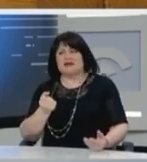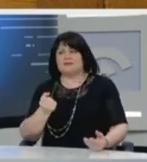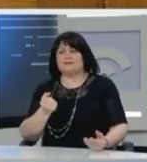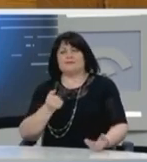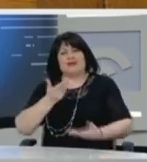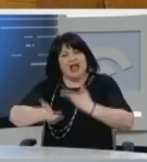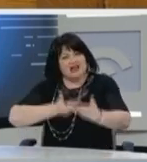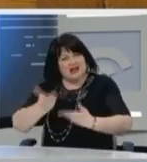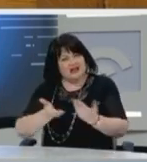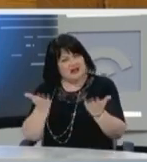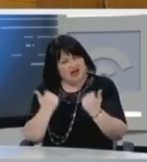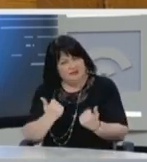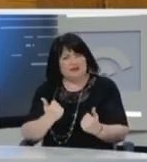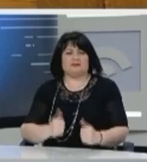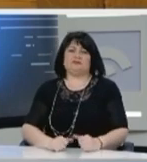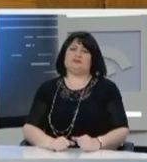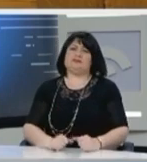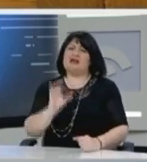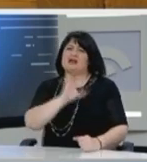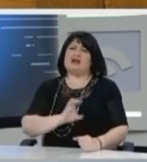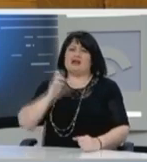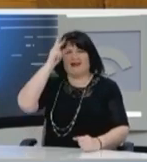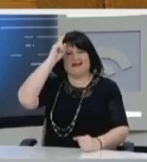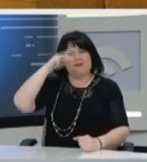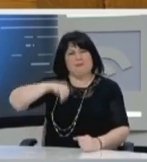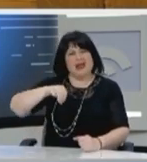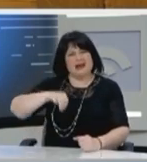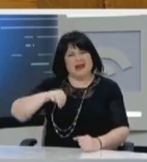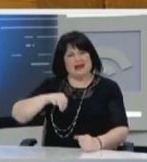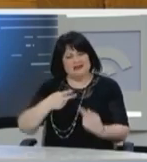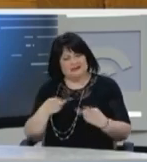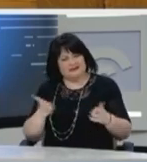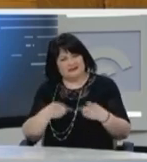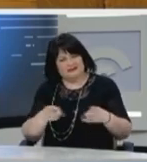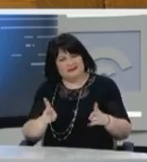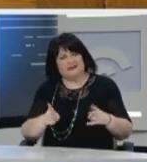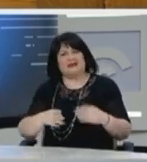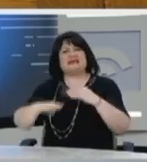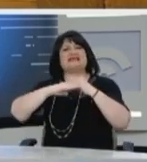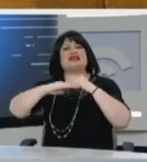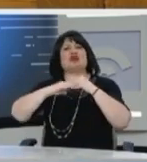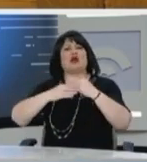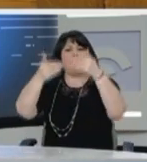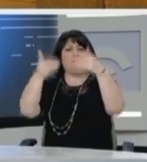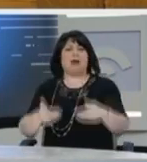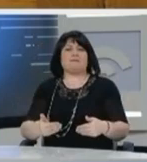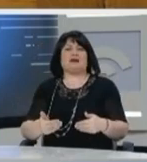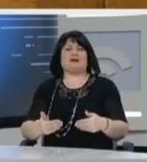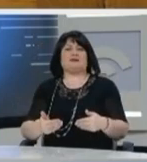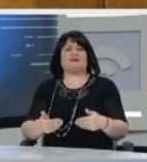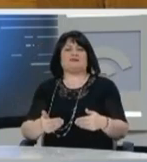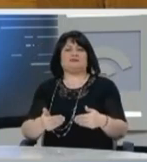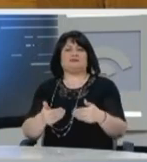Ούτε αλληλεγγύη δείχνει. Και το ότι επιτρέπει η Μέρκελ στον κάθε ένα να κλείνει σύνορα, να